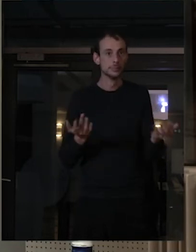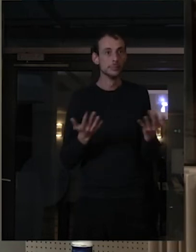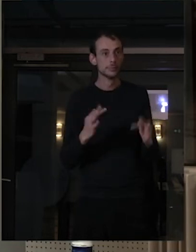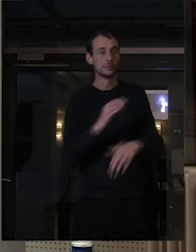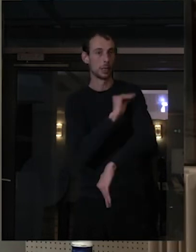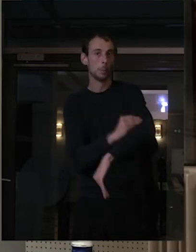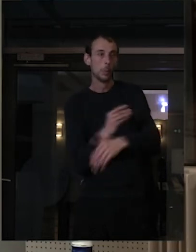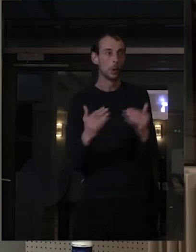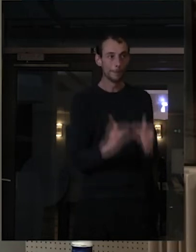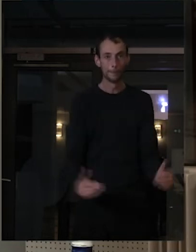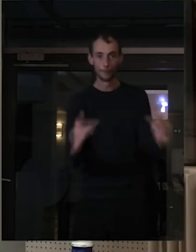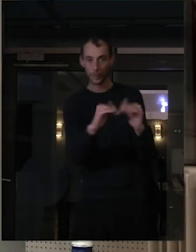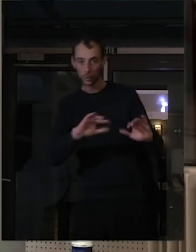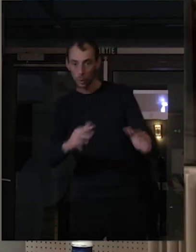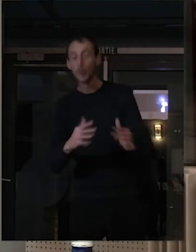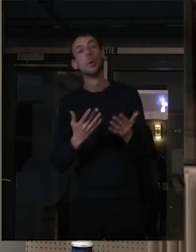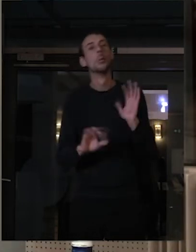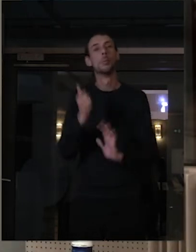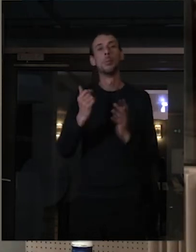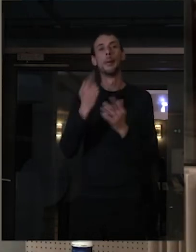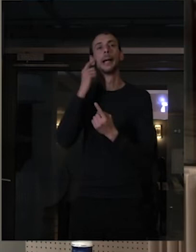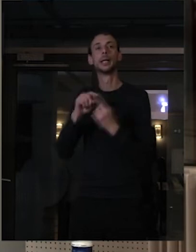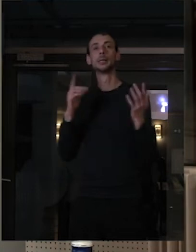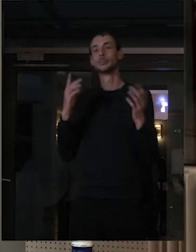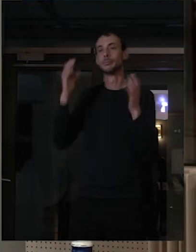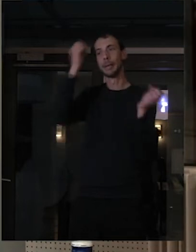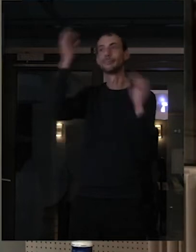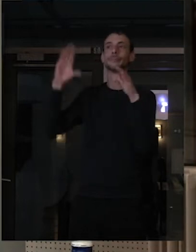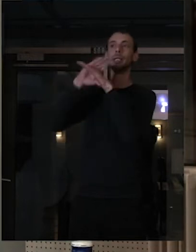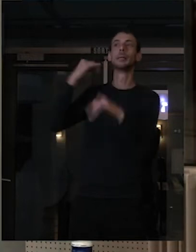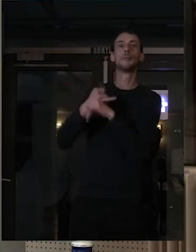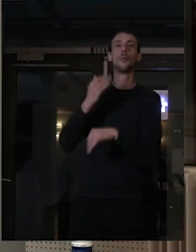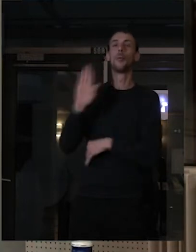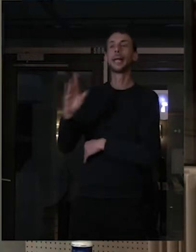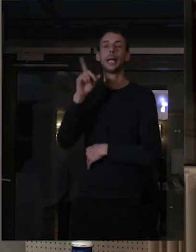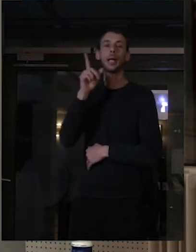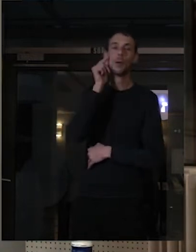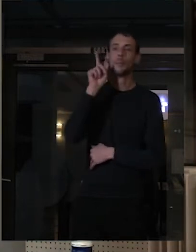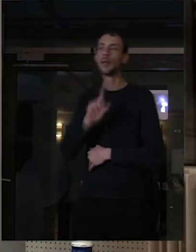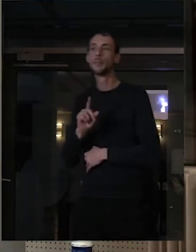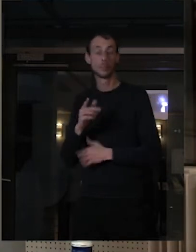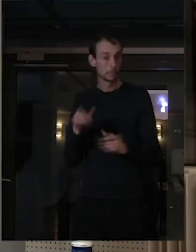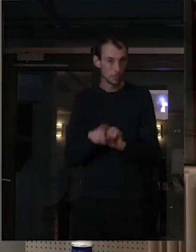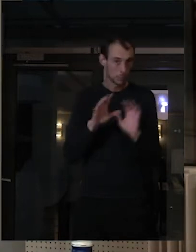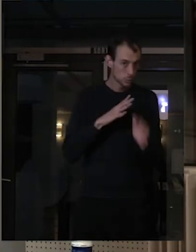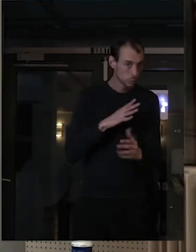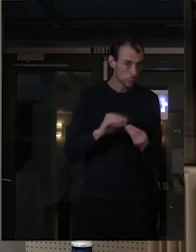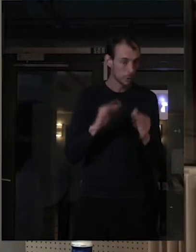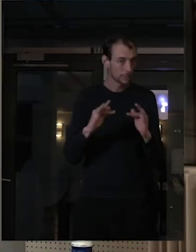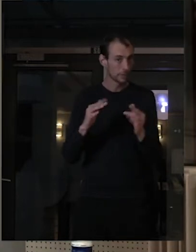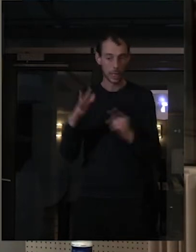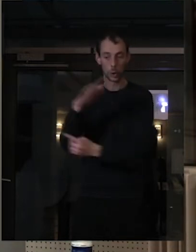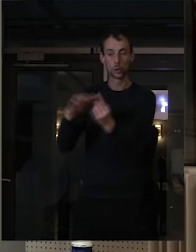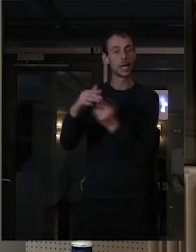donc on est beaucoup parti sur les stéréotypes de genre. On pourrait aussi partir du milieu social, puisque il y a des classes sociales aussi selon